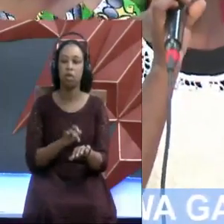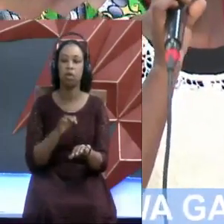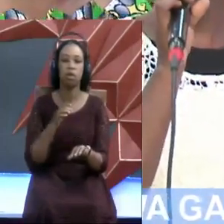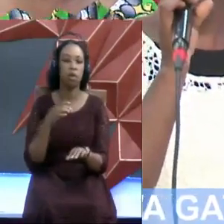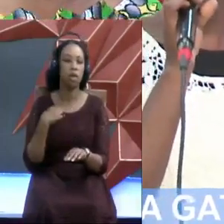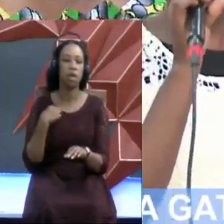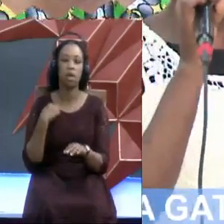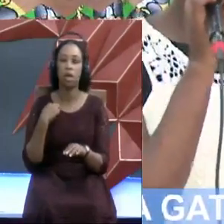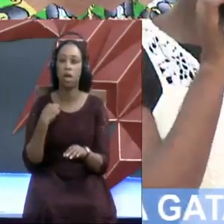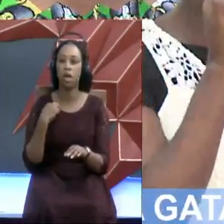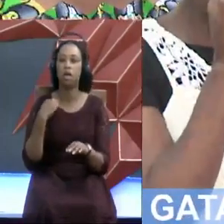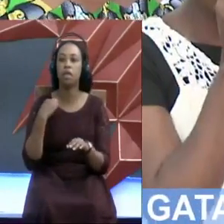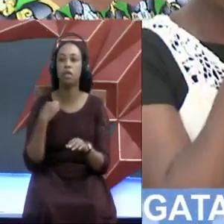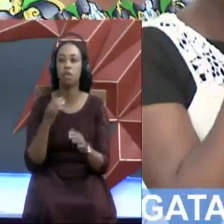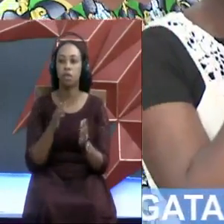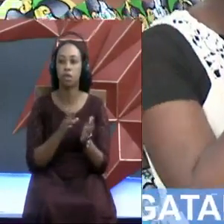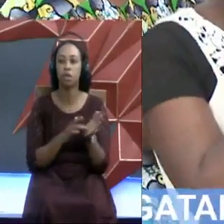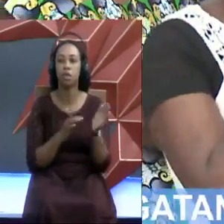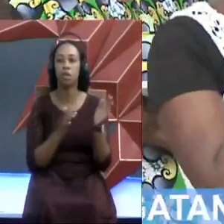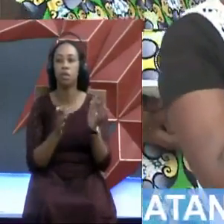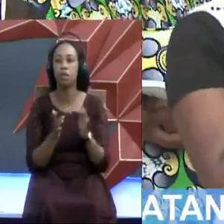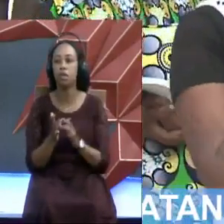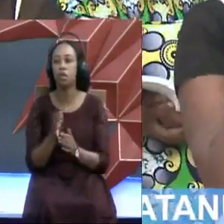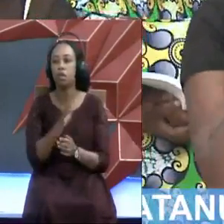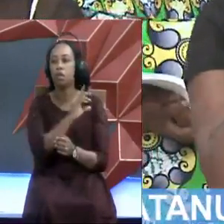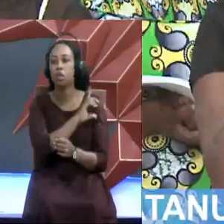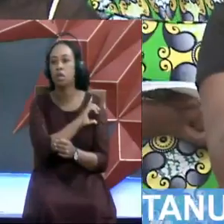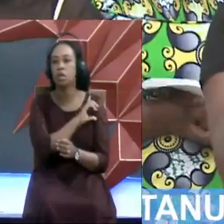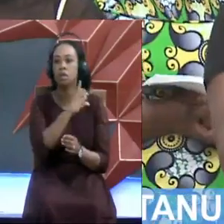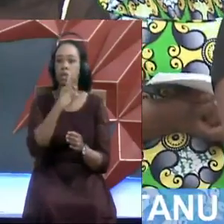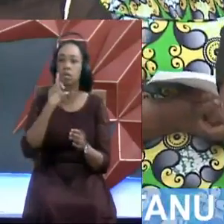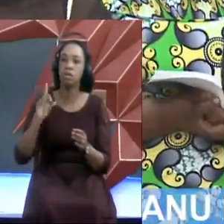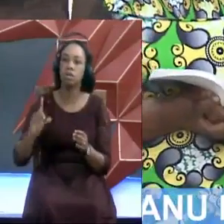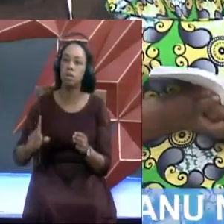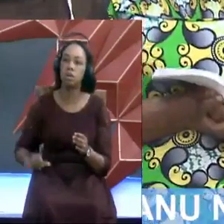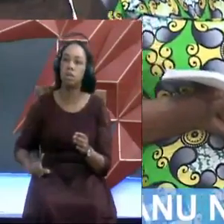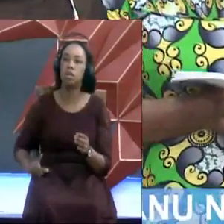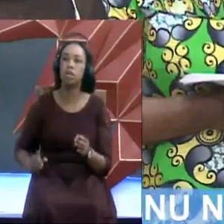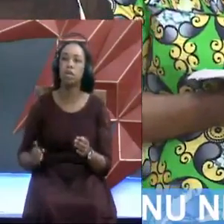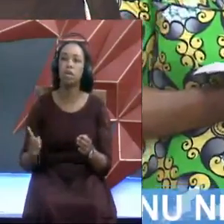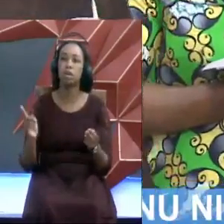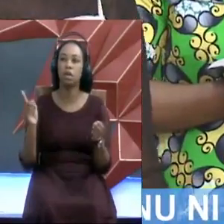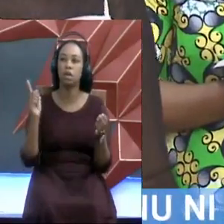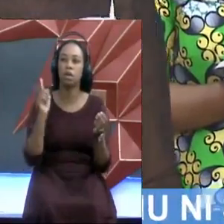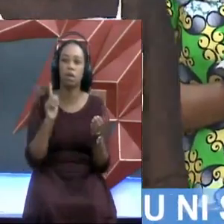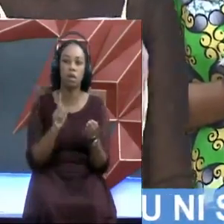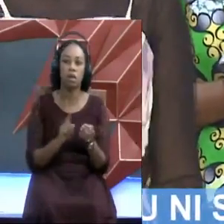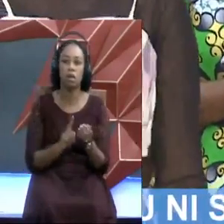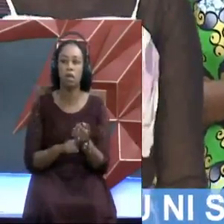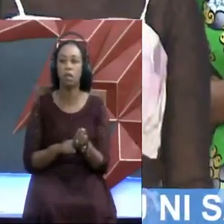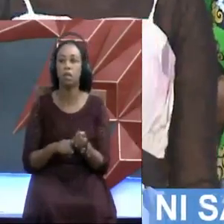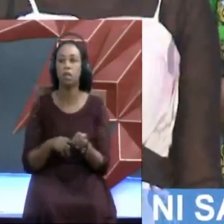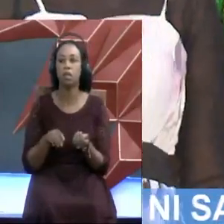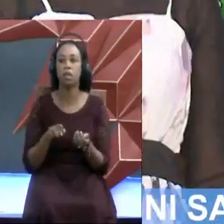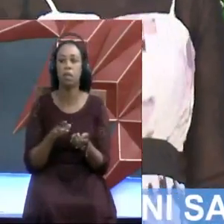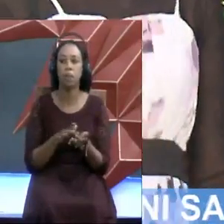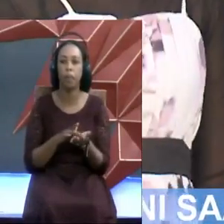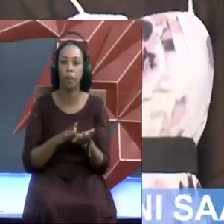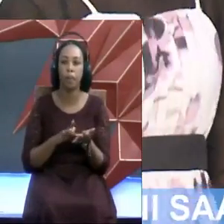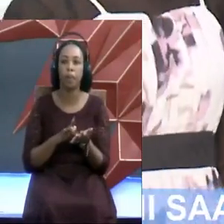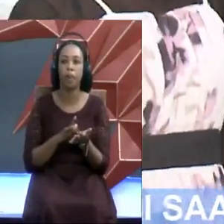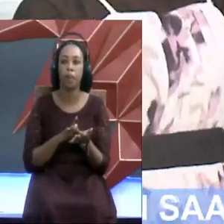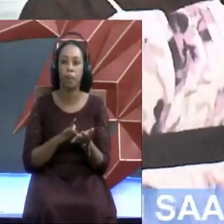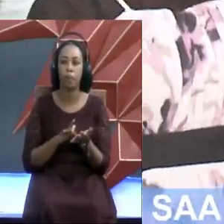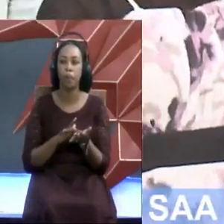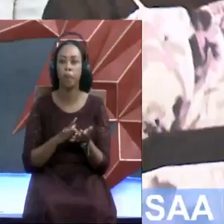ya Bwana Yesu Kwako Ilupate matibabu